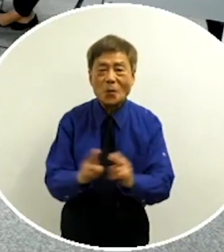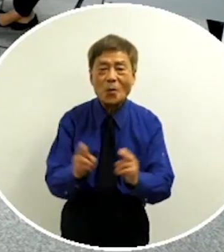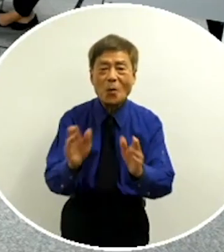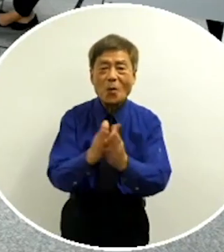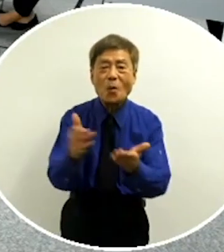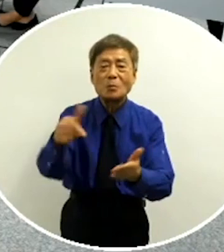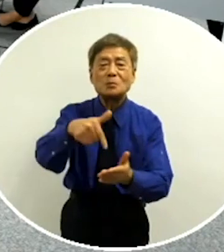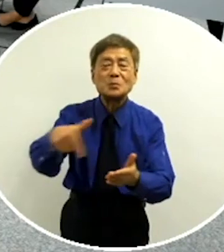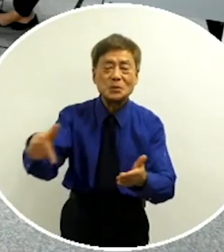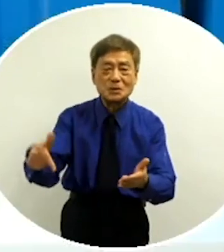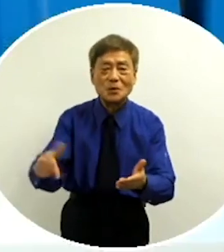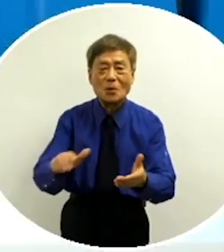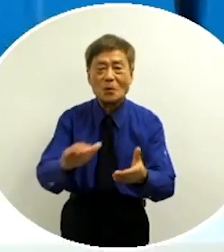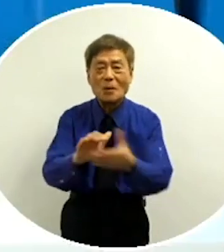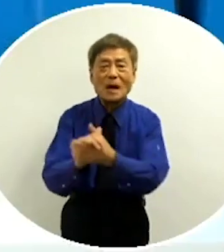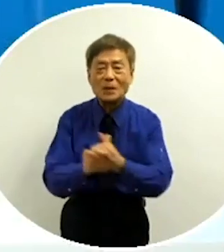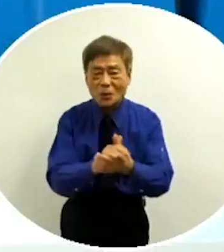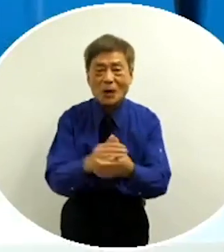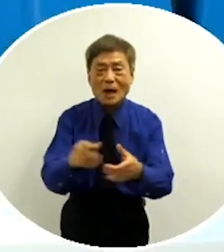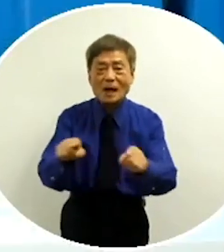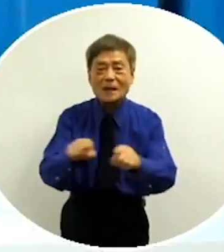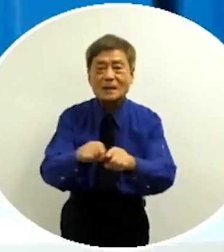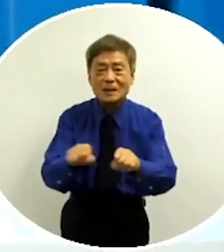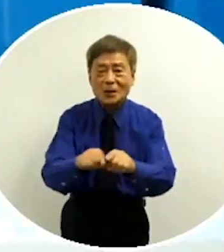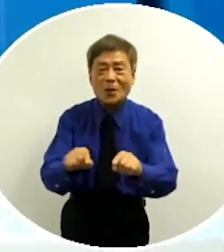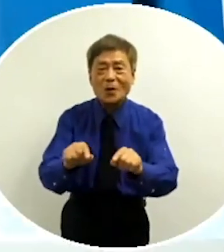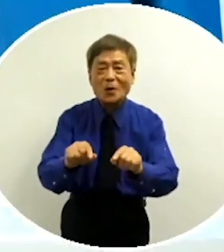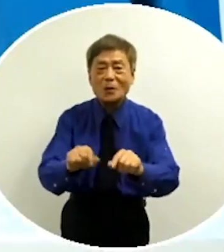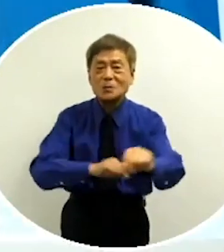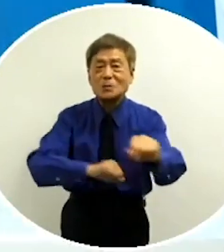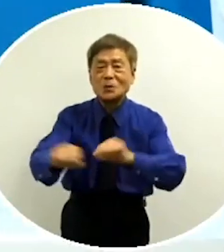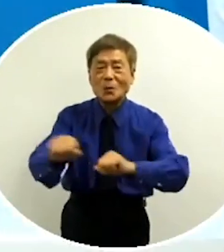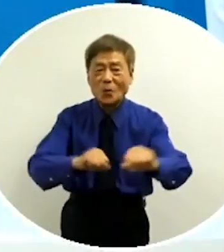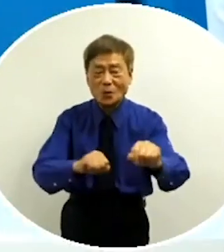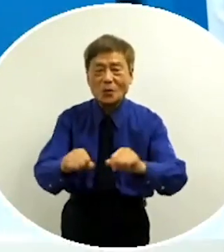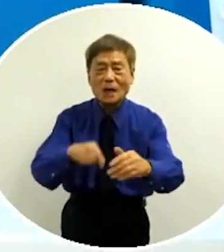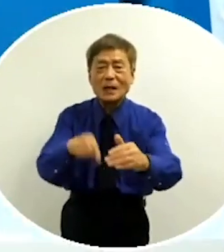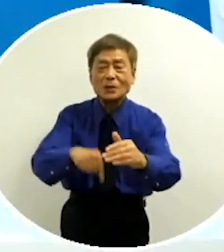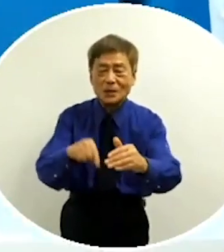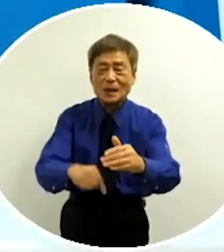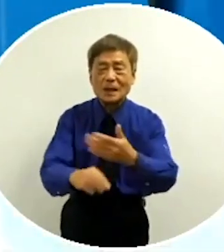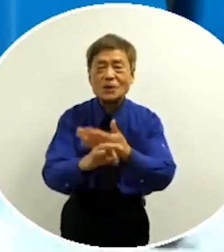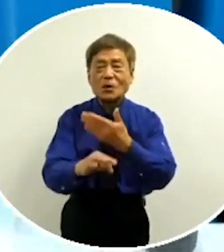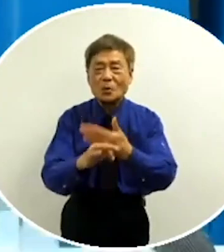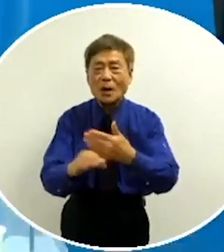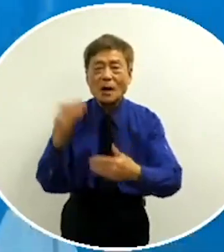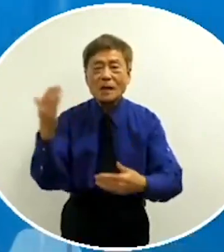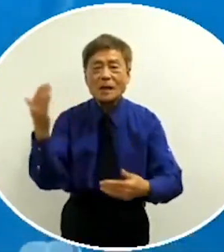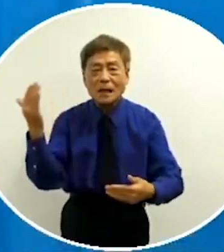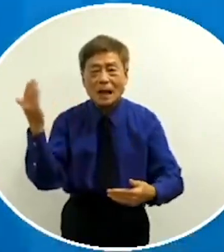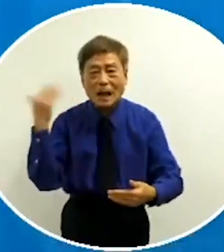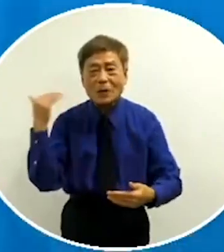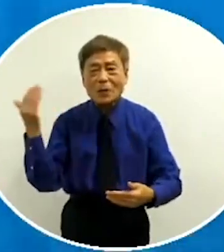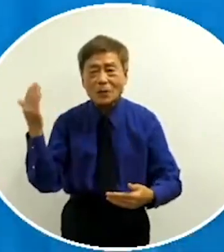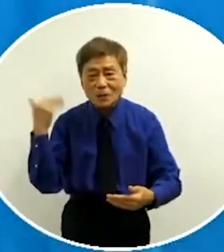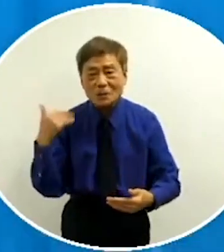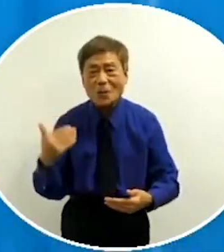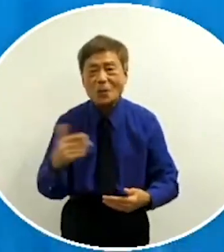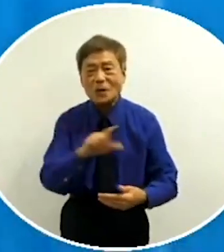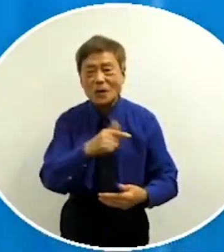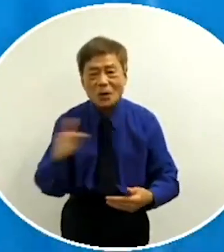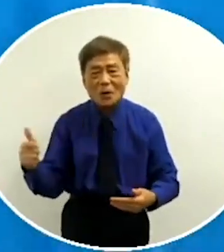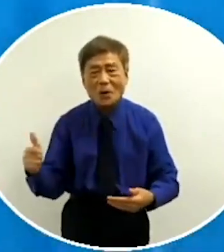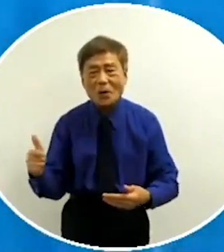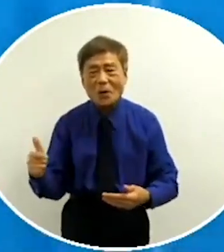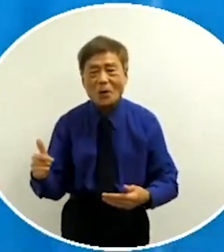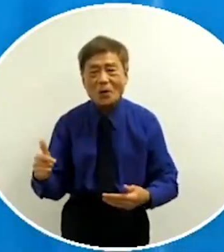ですねなんですけど取り組みっていうところをしてもあの過去のあのいろんな取り組みがありましたっていう